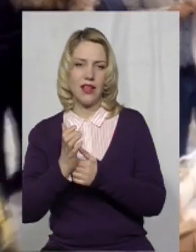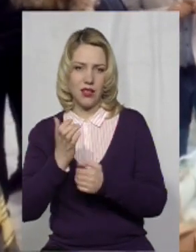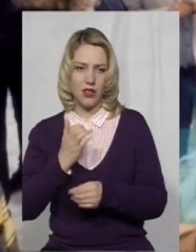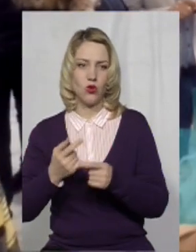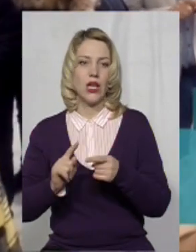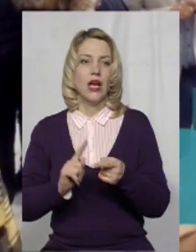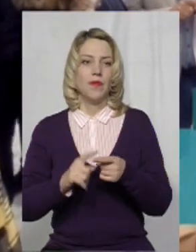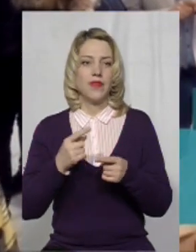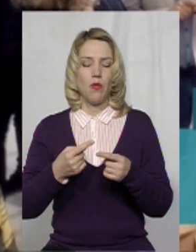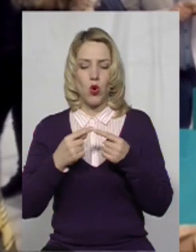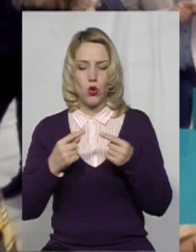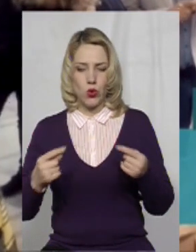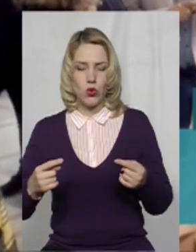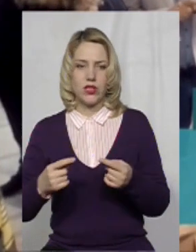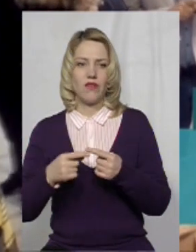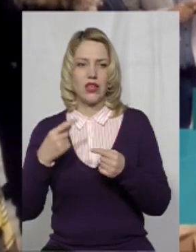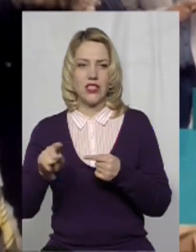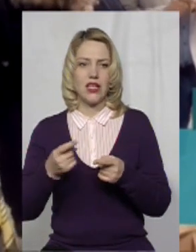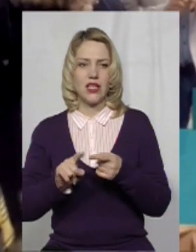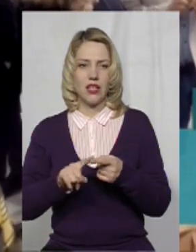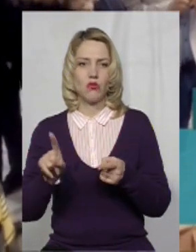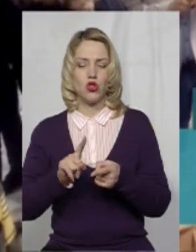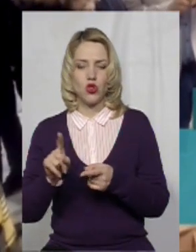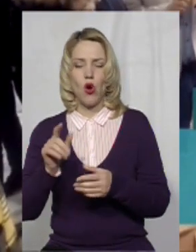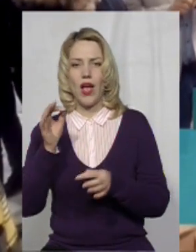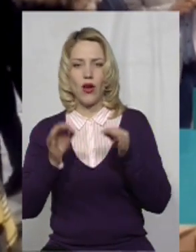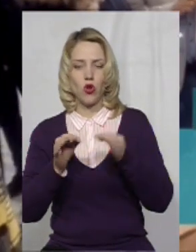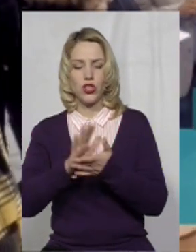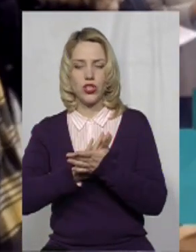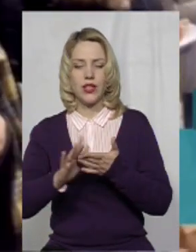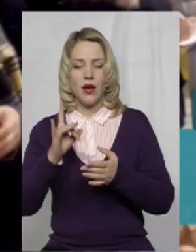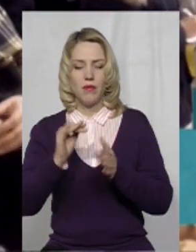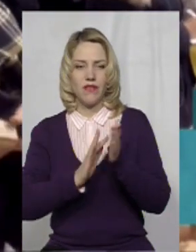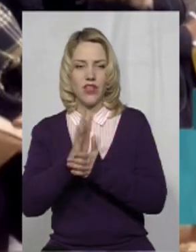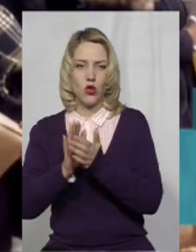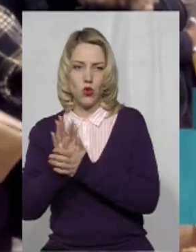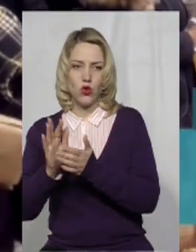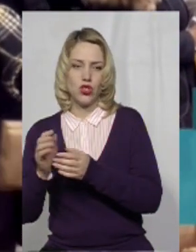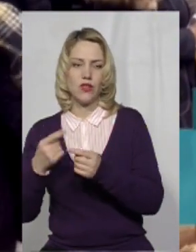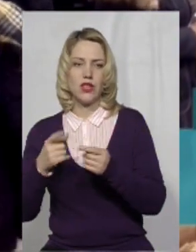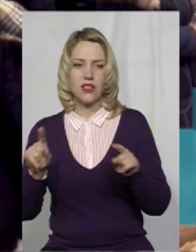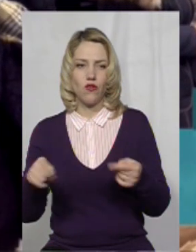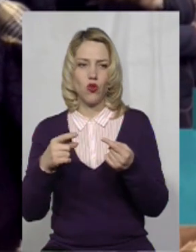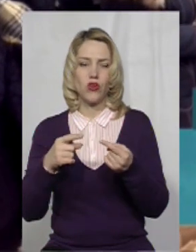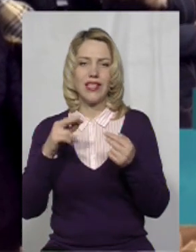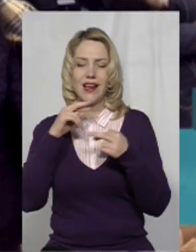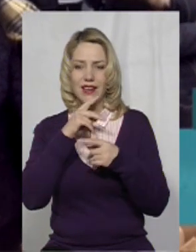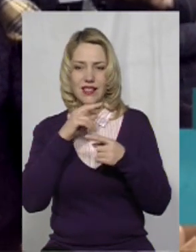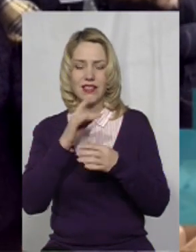відрізняється тим, що вона, по-перше, екологічно чиста. Ми при вирощуванні і зборі своїх лікарських рослин не